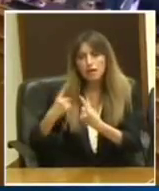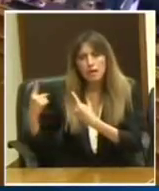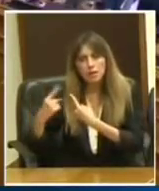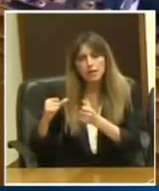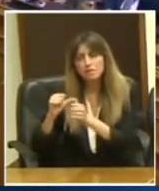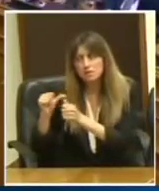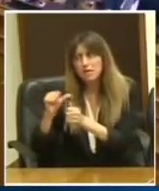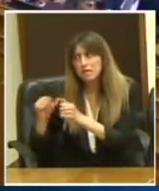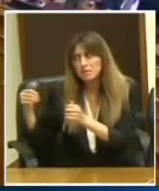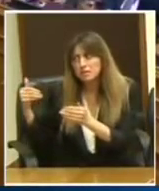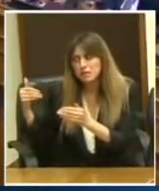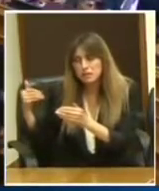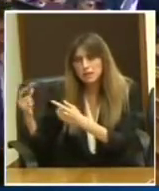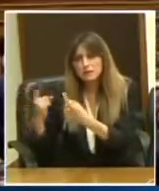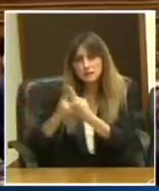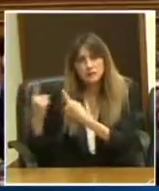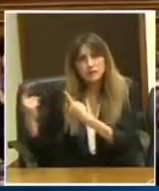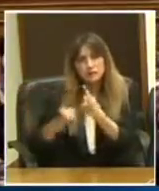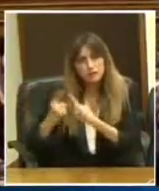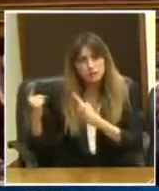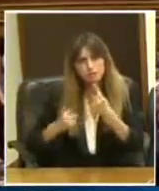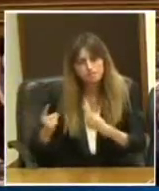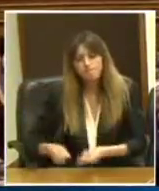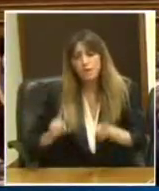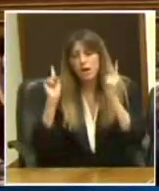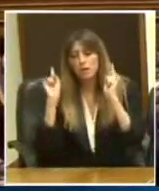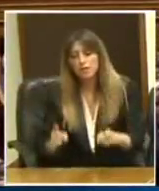σε ένα κρίσιμο θέμα της εξωτερικής μας πολιτικής,